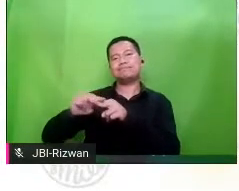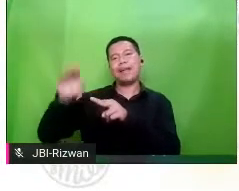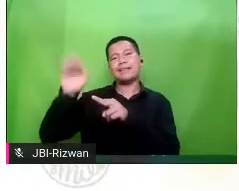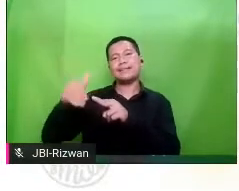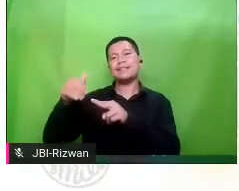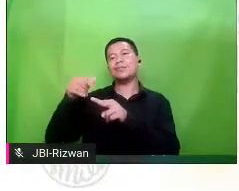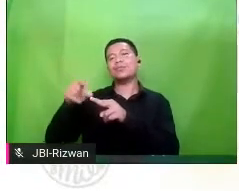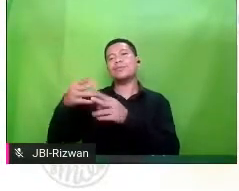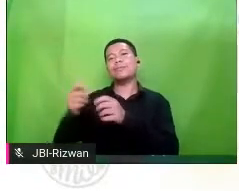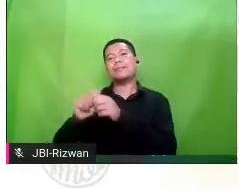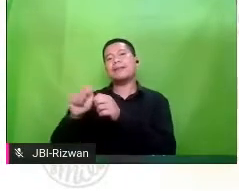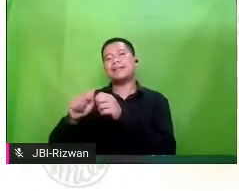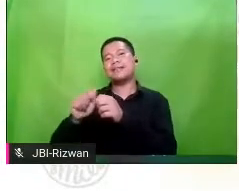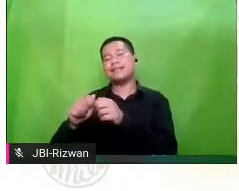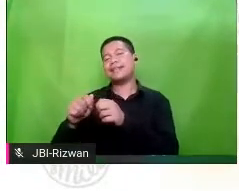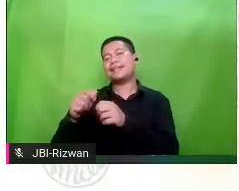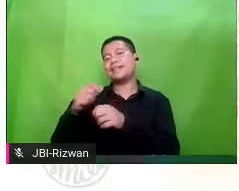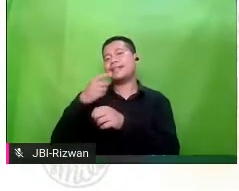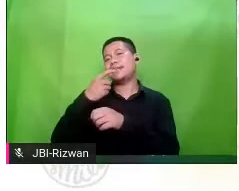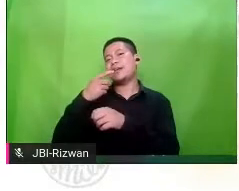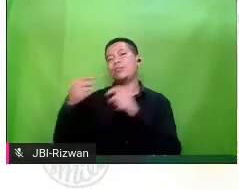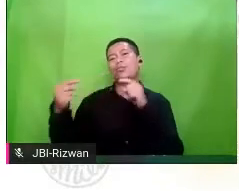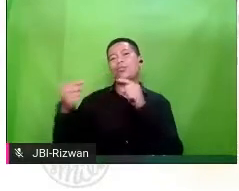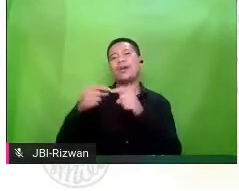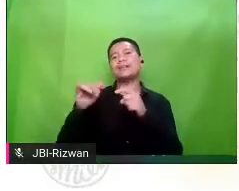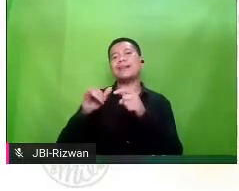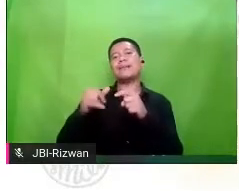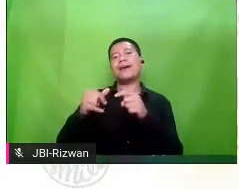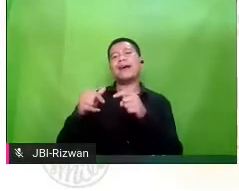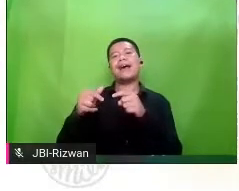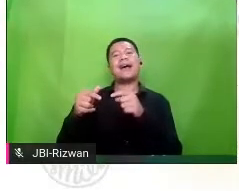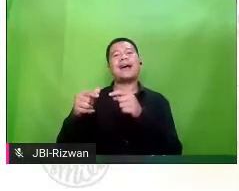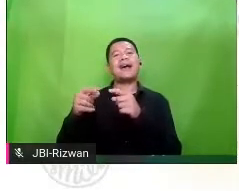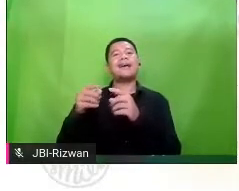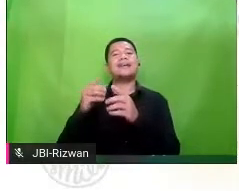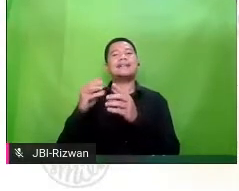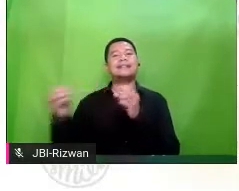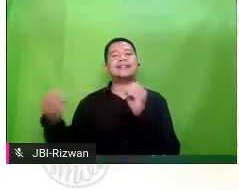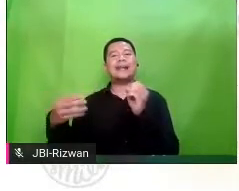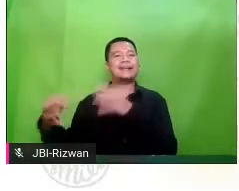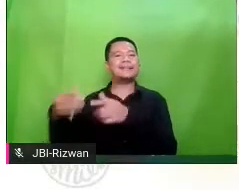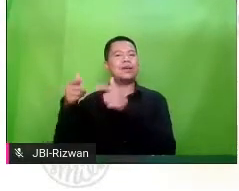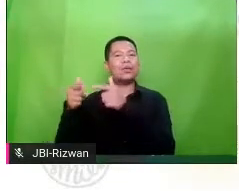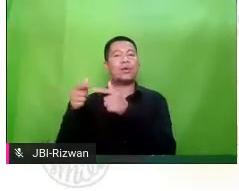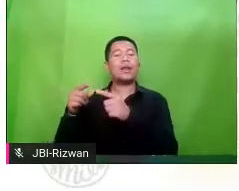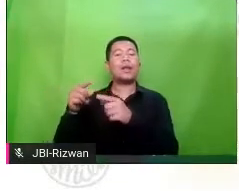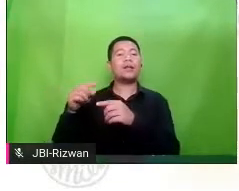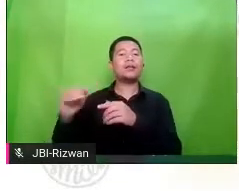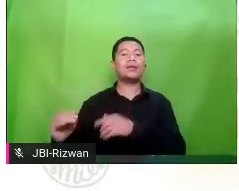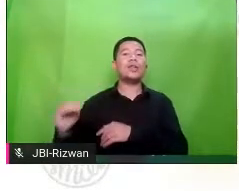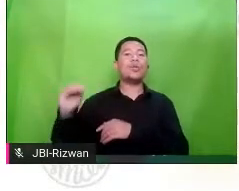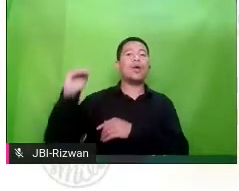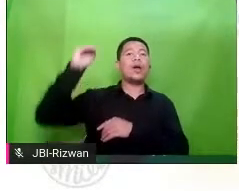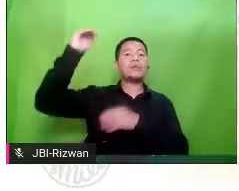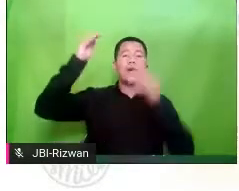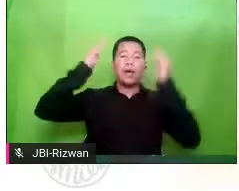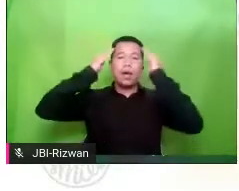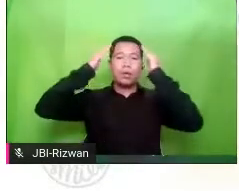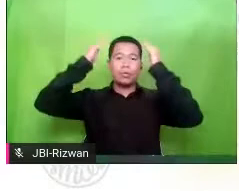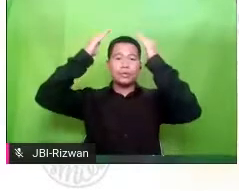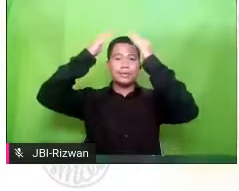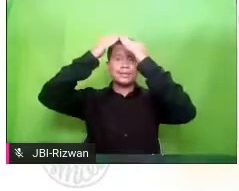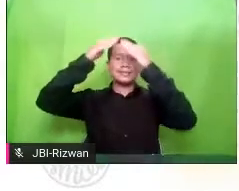yang berkaitan dengan gangguan interaksinya. Sampai dewasa, anak-anak dengan autistic disorder ini sulit